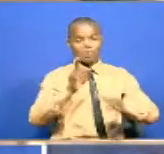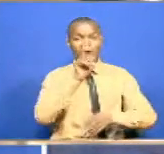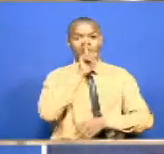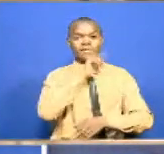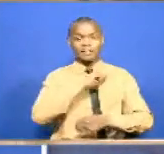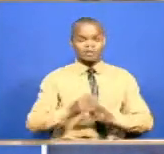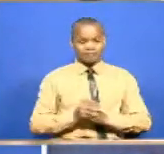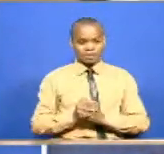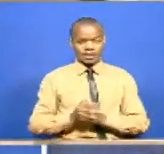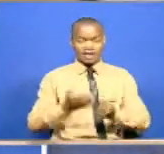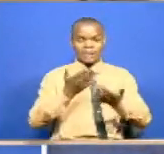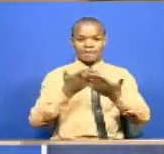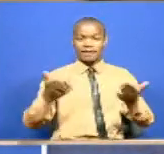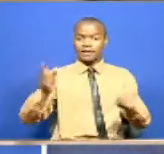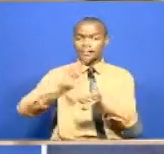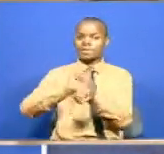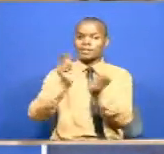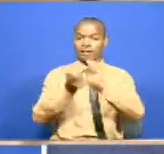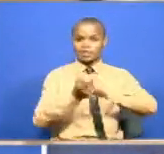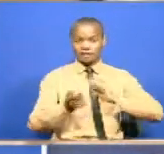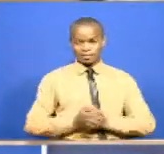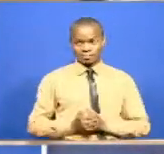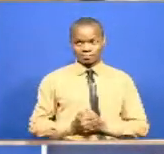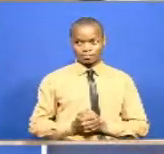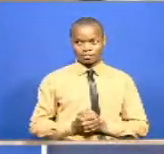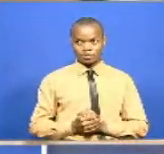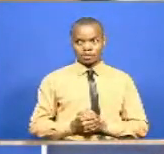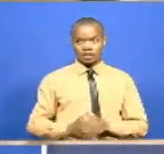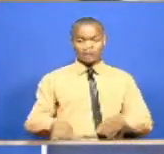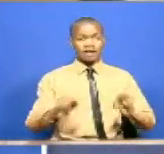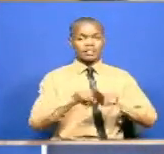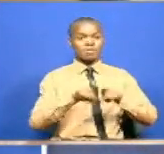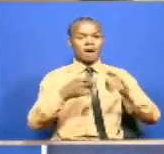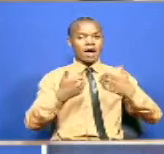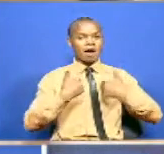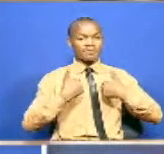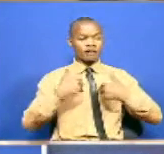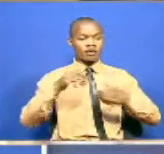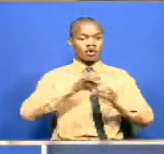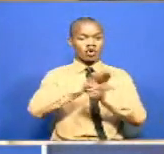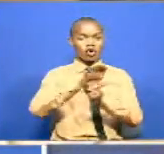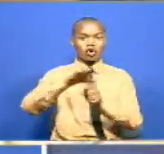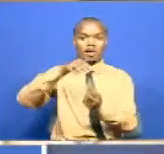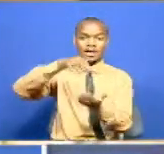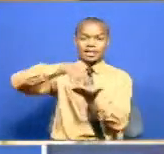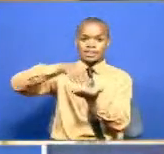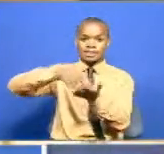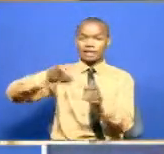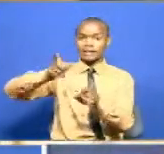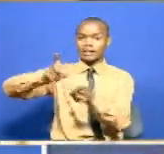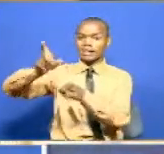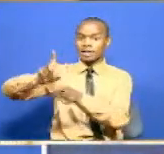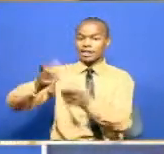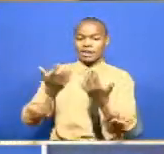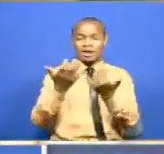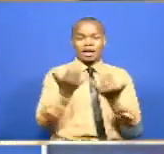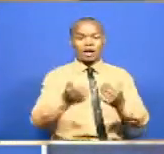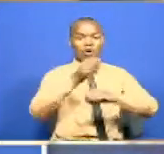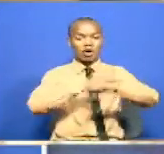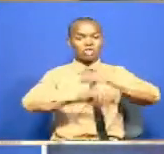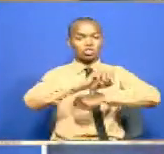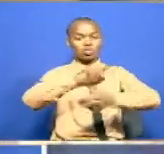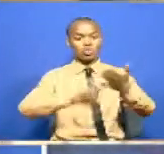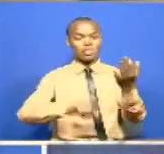certain things have happened and we have had spikes. And what we are now doing, the three ministries,